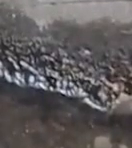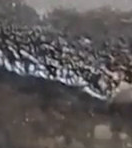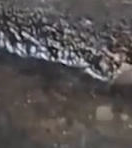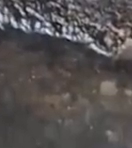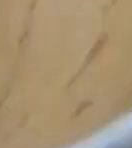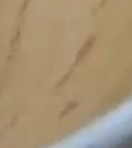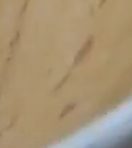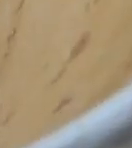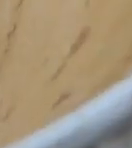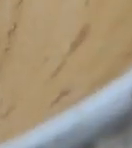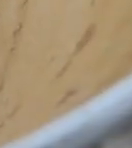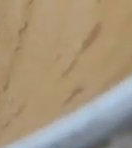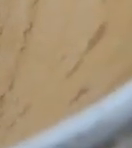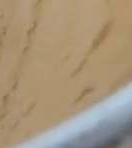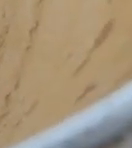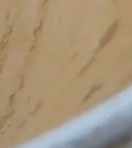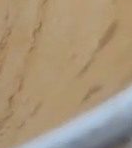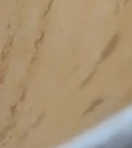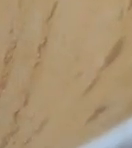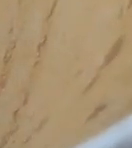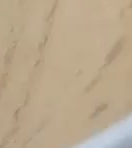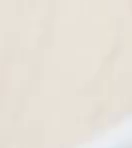keperluan sehari-hari.